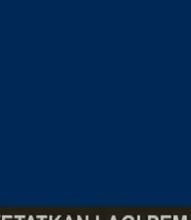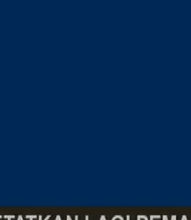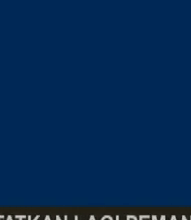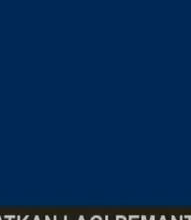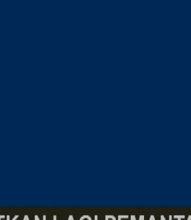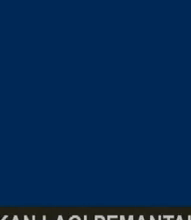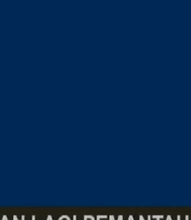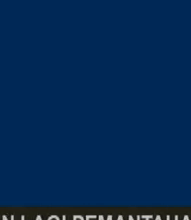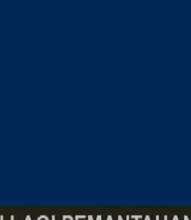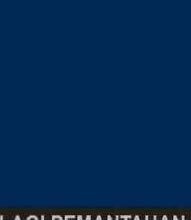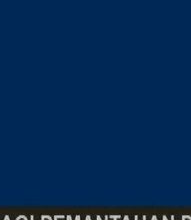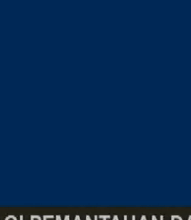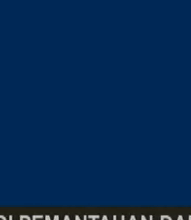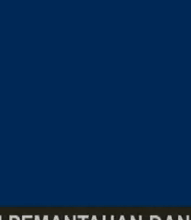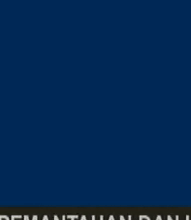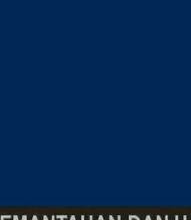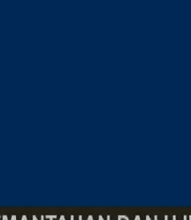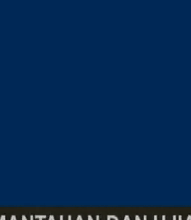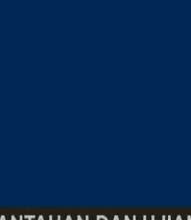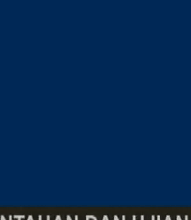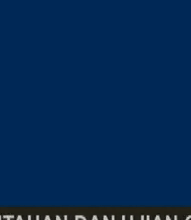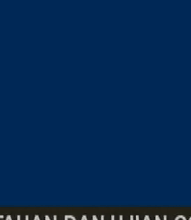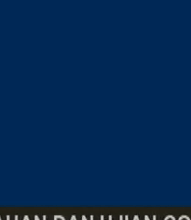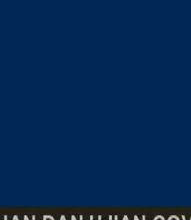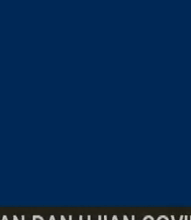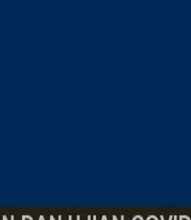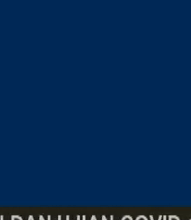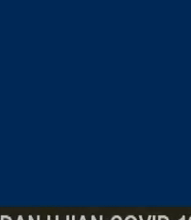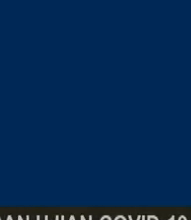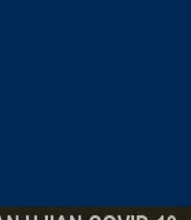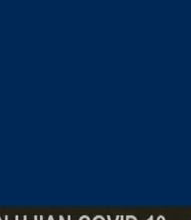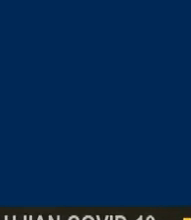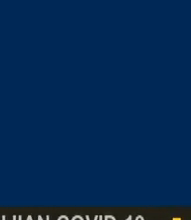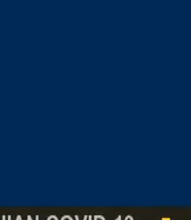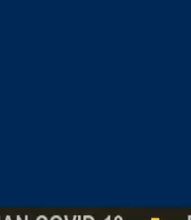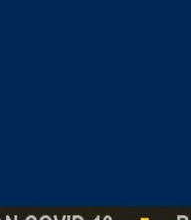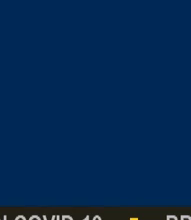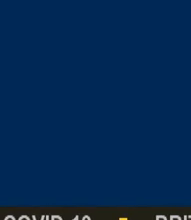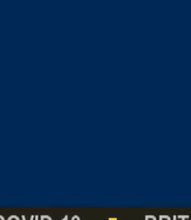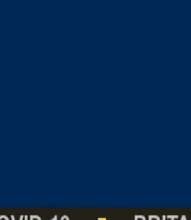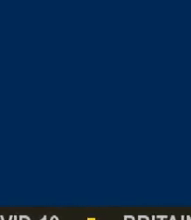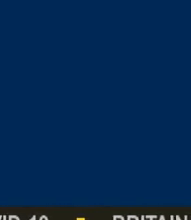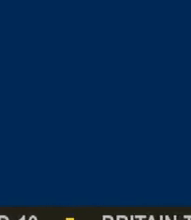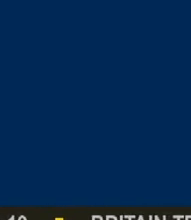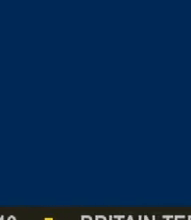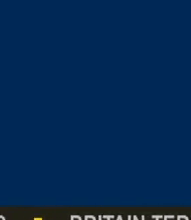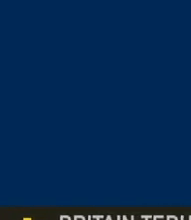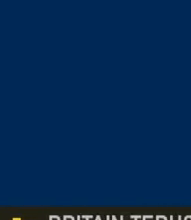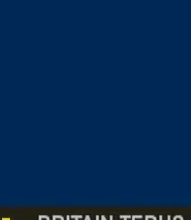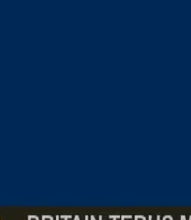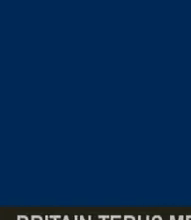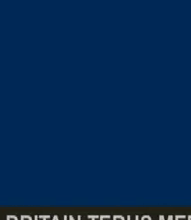92 perempuan 900 sementara 14 puluhan 500 bagi kadar penerima tiga dosis